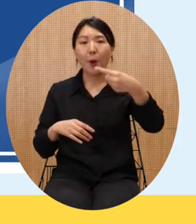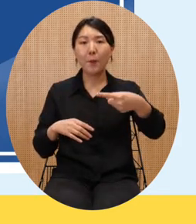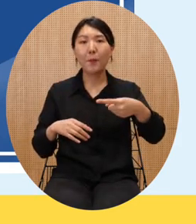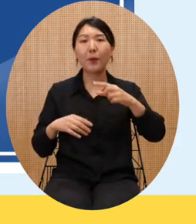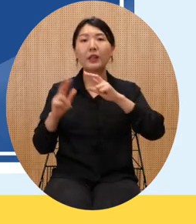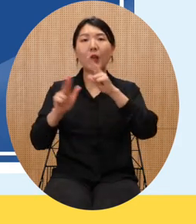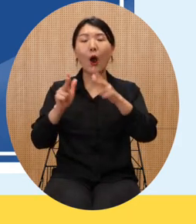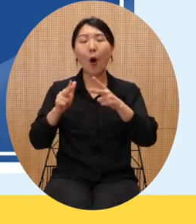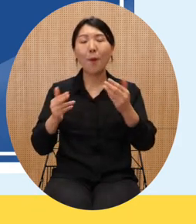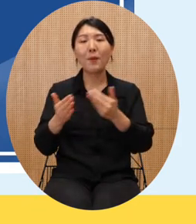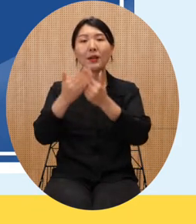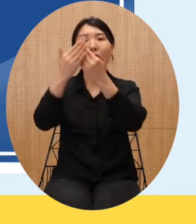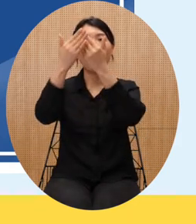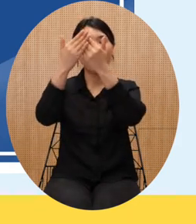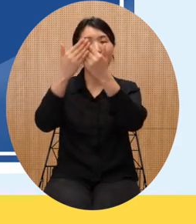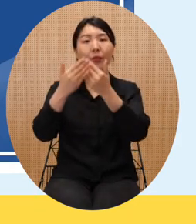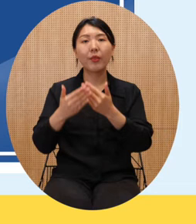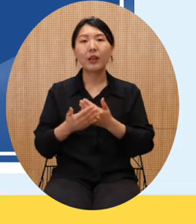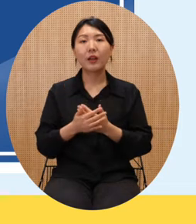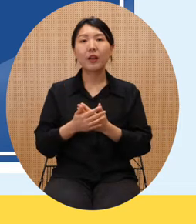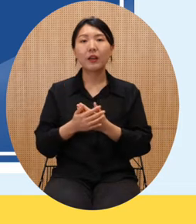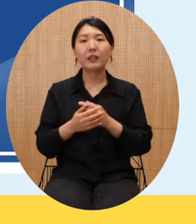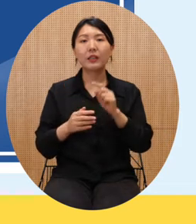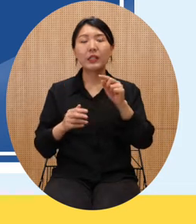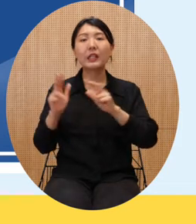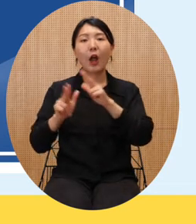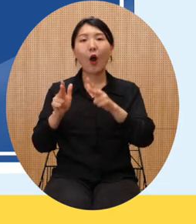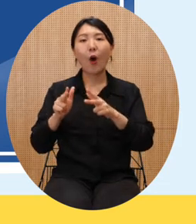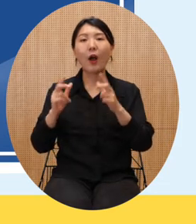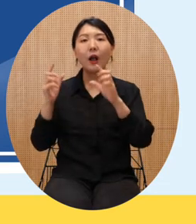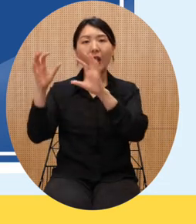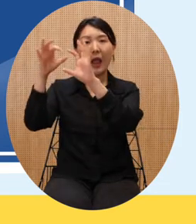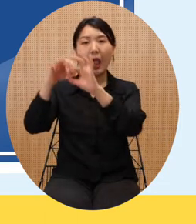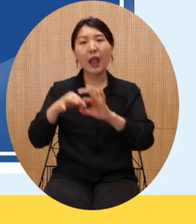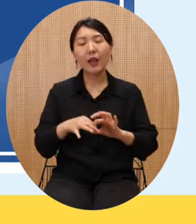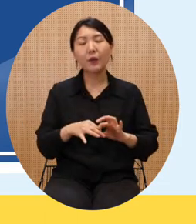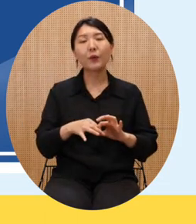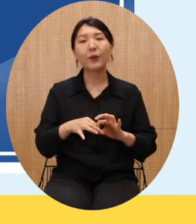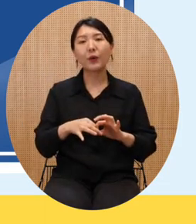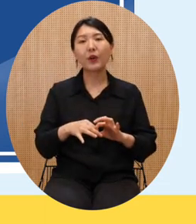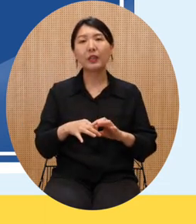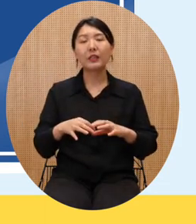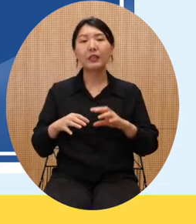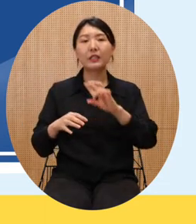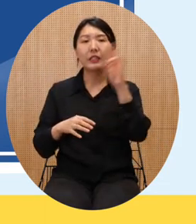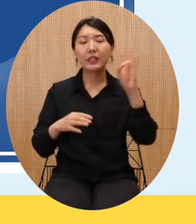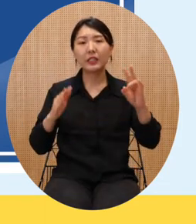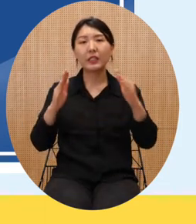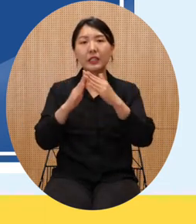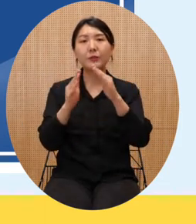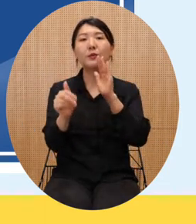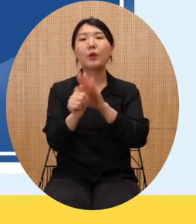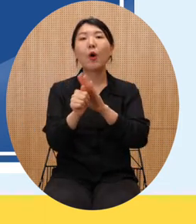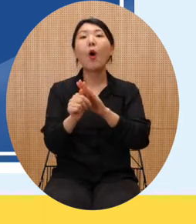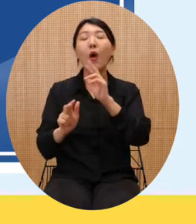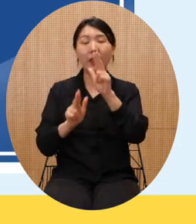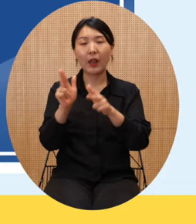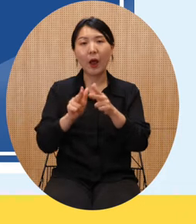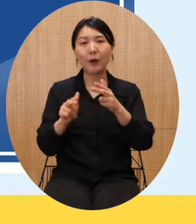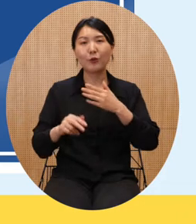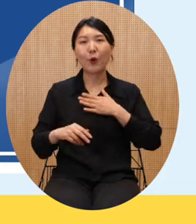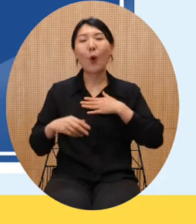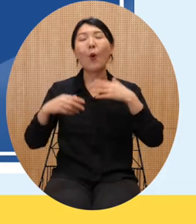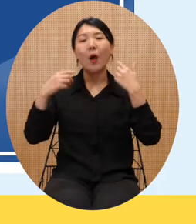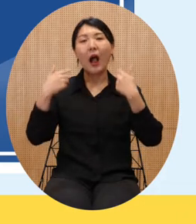뒤로 이 사업을 계속 발전시키고 그다음에 이 사업이 지금 유지되도록 하는 사실 시흥형 주거비 지원